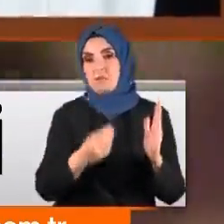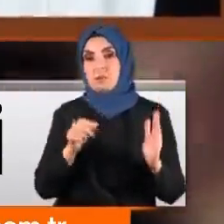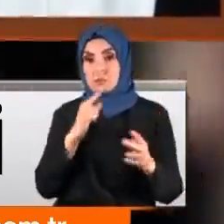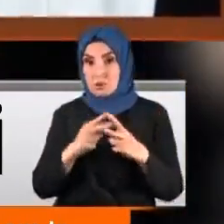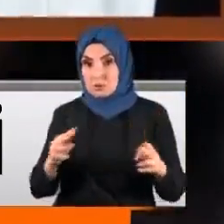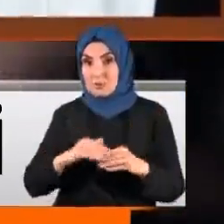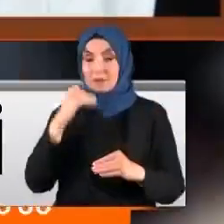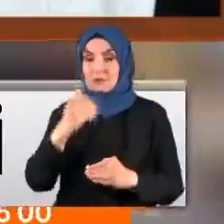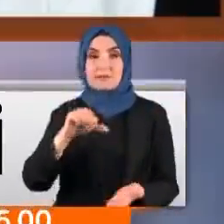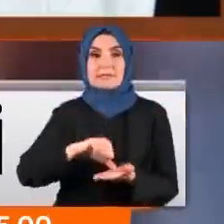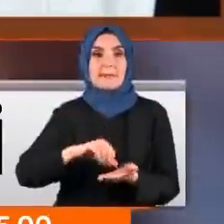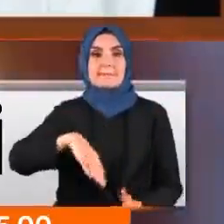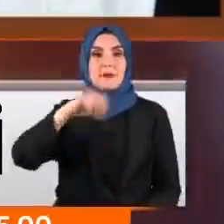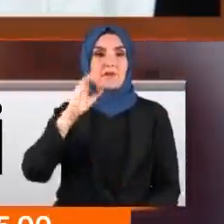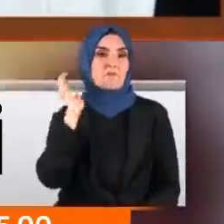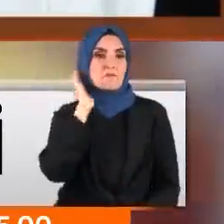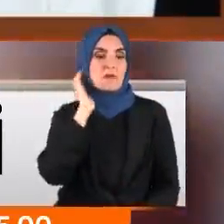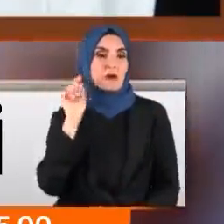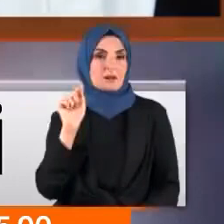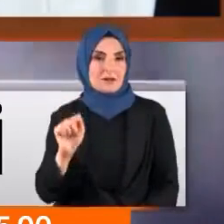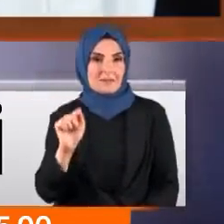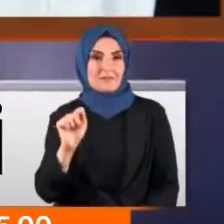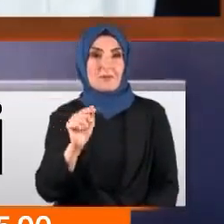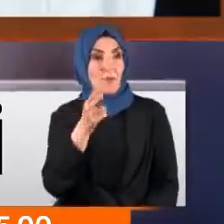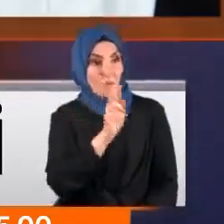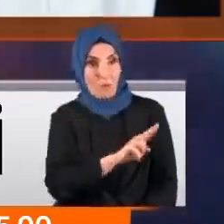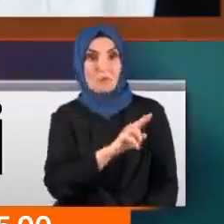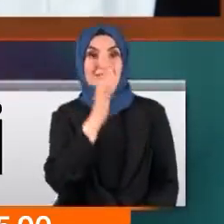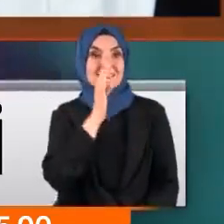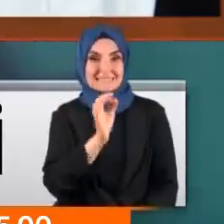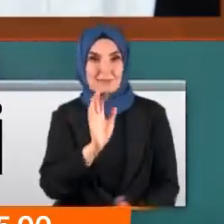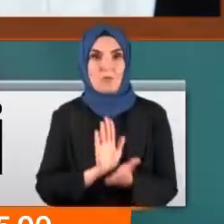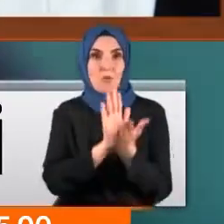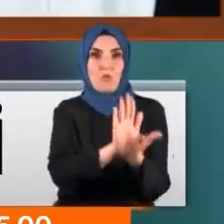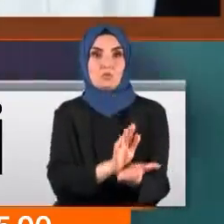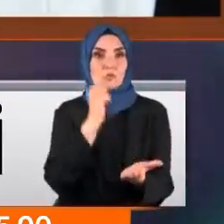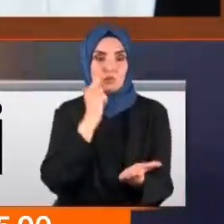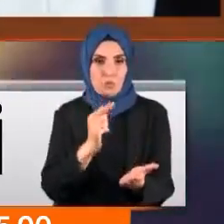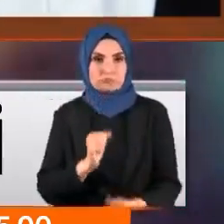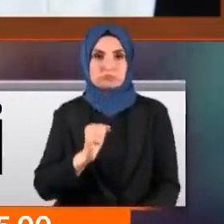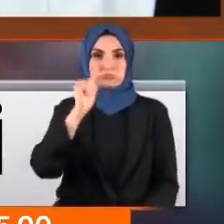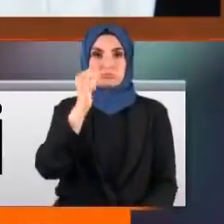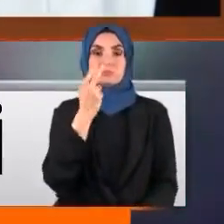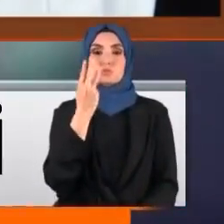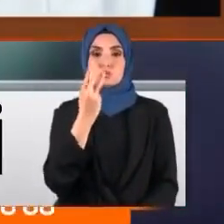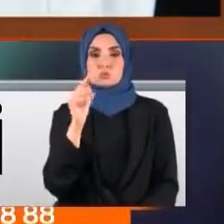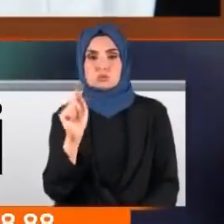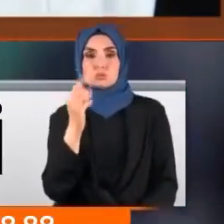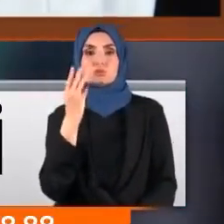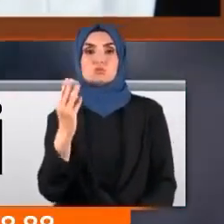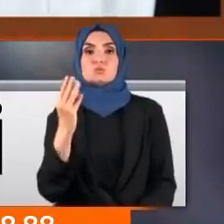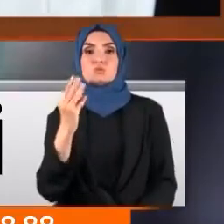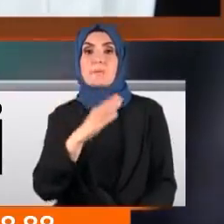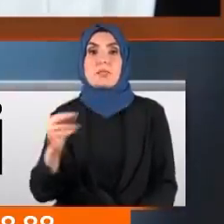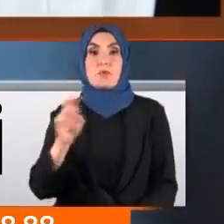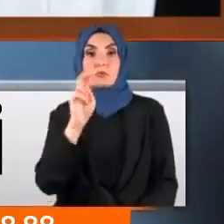merkezli bir vakıfta Rushdie'nin başına konan ödülü 2,8 milyon dolardan 3,3 milyon dolara çıkardı. İngiltere